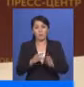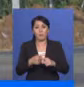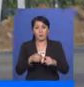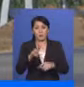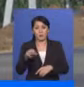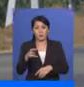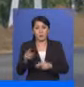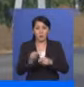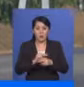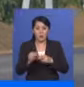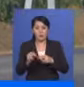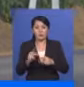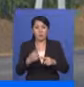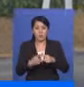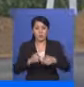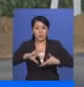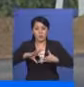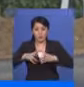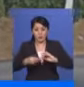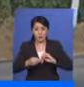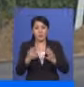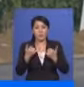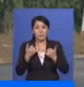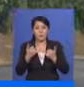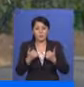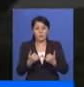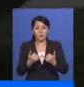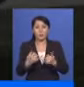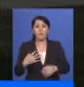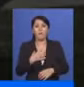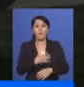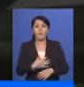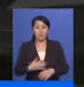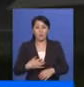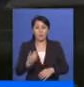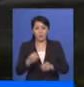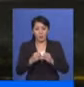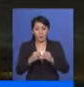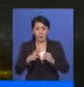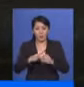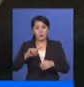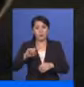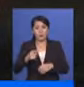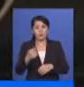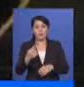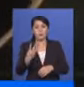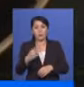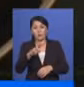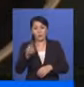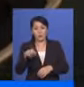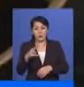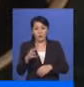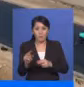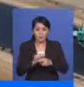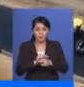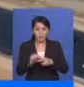жөнделмек. Өткен жарты жылды қорытындылайтын болса, қазіргі уақытта жергілікті маңызы бар жолдарға 14,4 миллиард теңгеге жөндеу жұмыстары